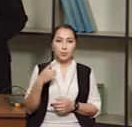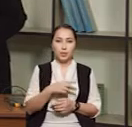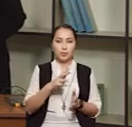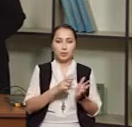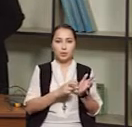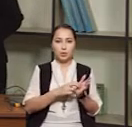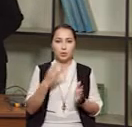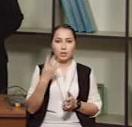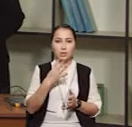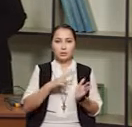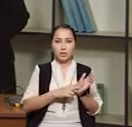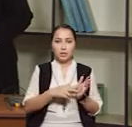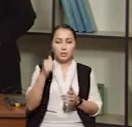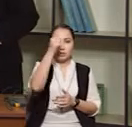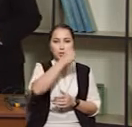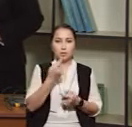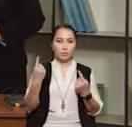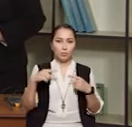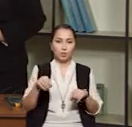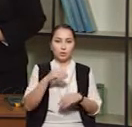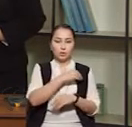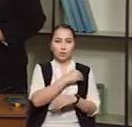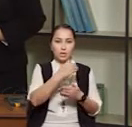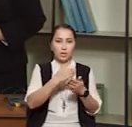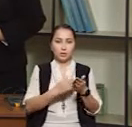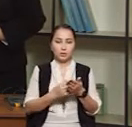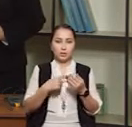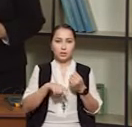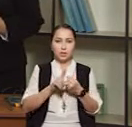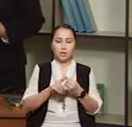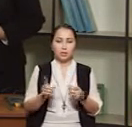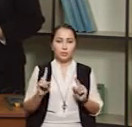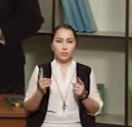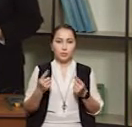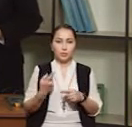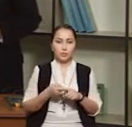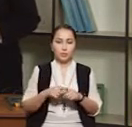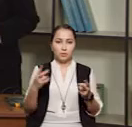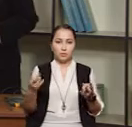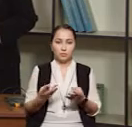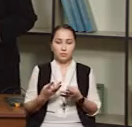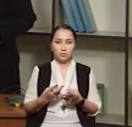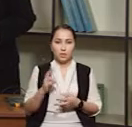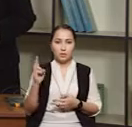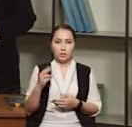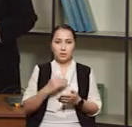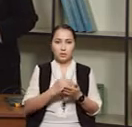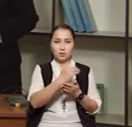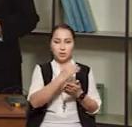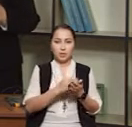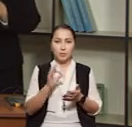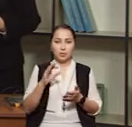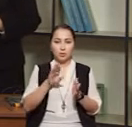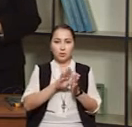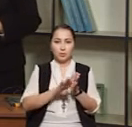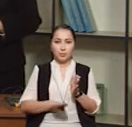1848-yili temperaturaning boshqa shkalasini yaratdi. Bunga nima uchun ehtiyoj tug'iladi? Sababi Selsiy shkalasida